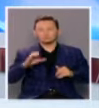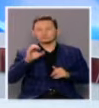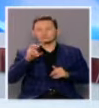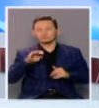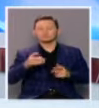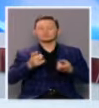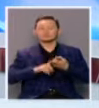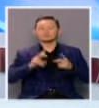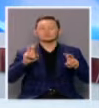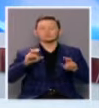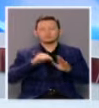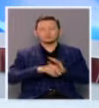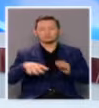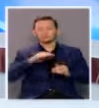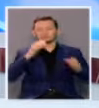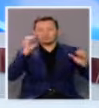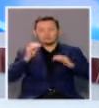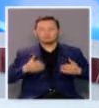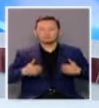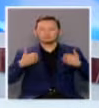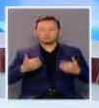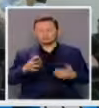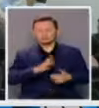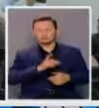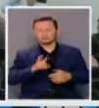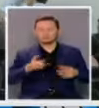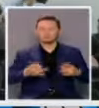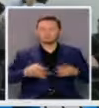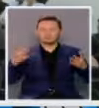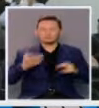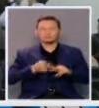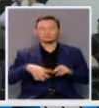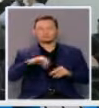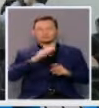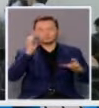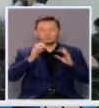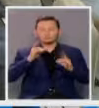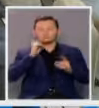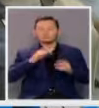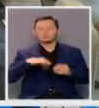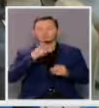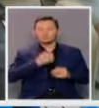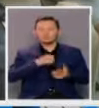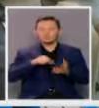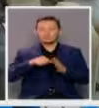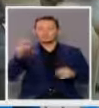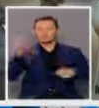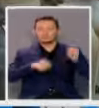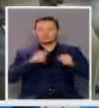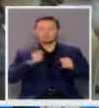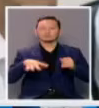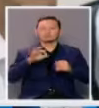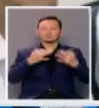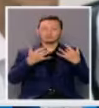мукашева студенты встретились и поздравили ветеранов на торжестве подрастающее поколение представила ветеранам концерт на патриотическую тему